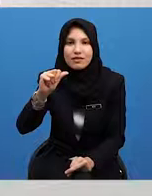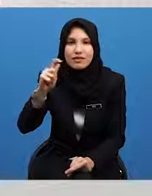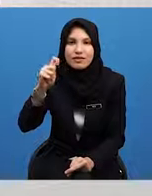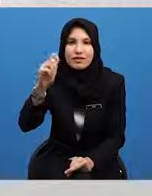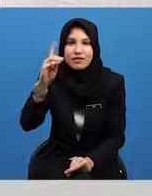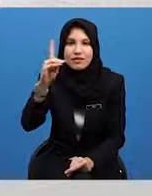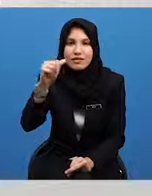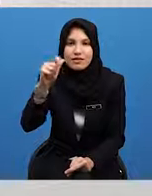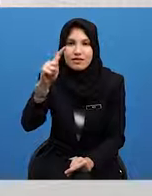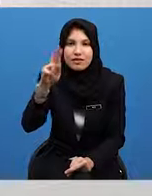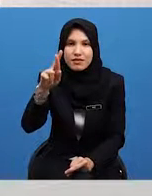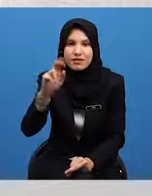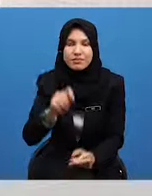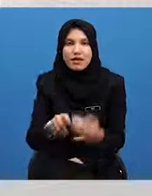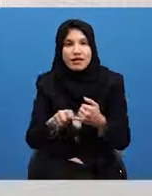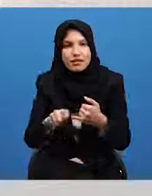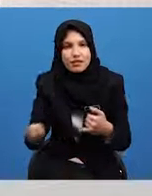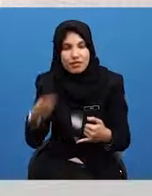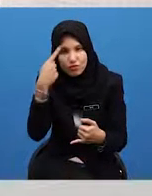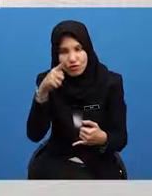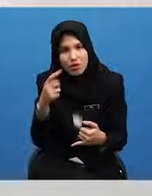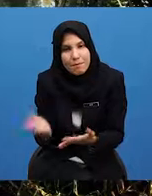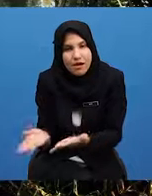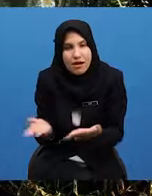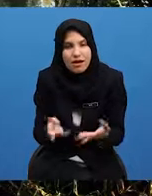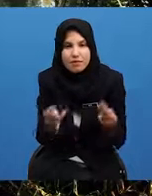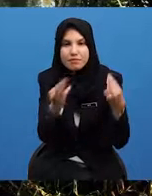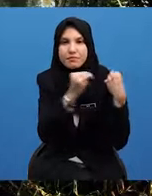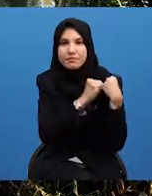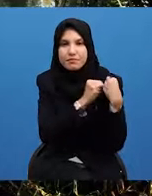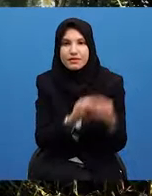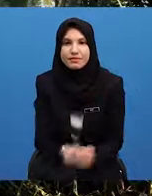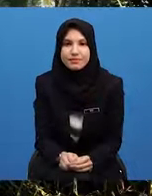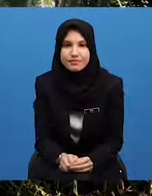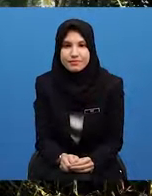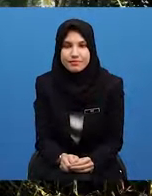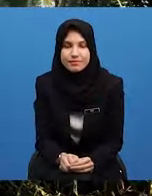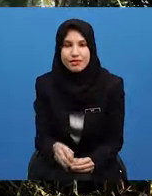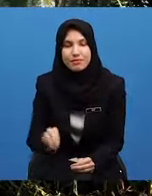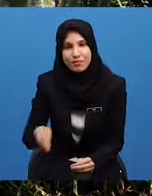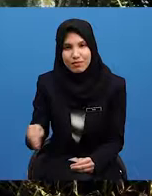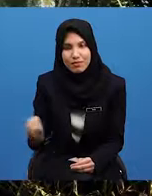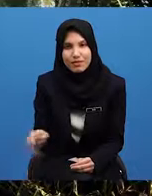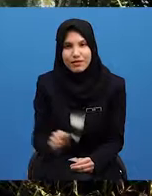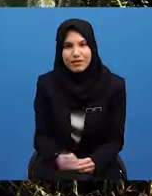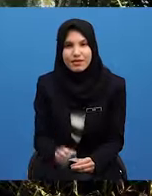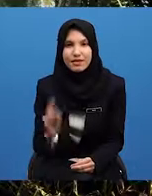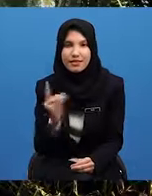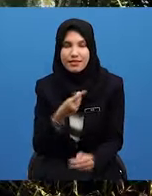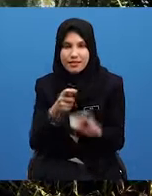tali untuk mengangkat beban. Baik murid-murid, kita telah